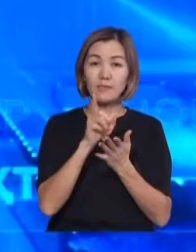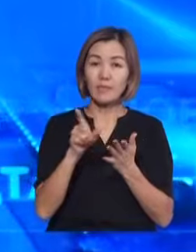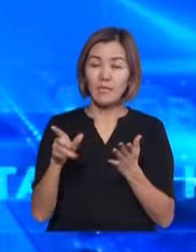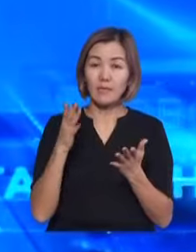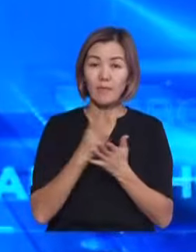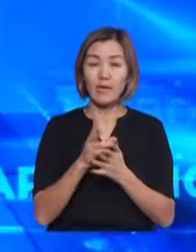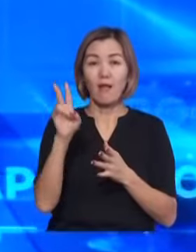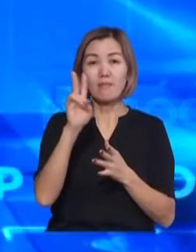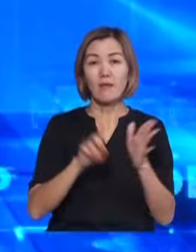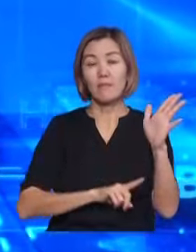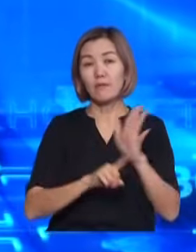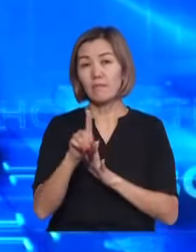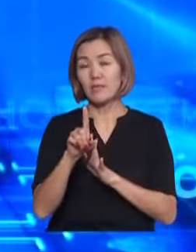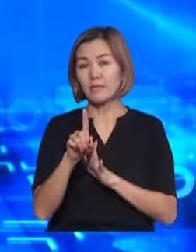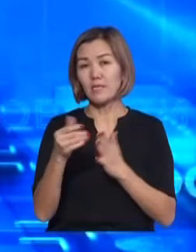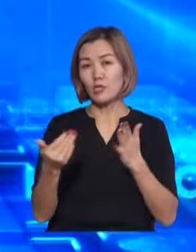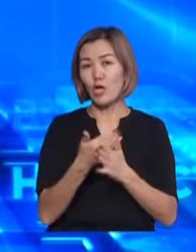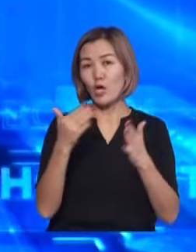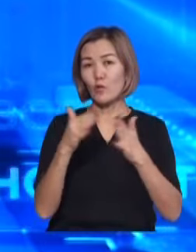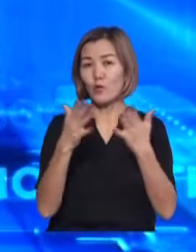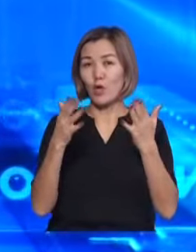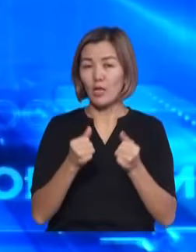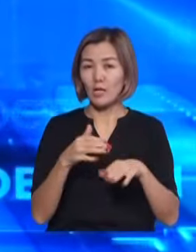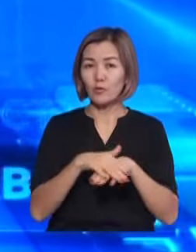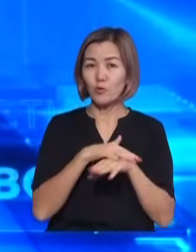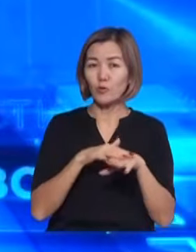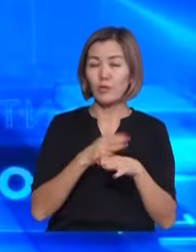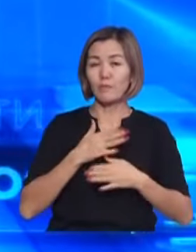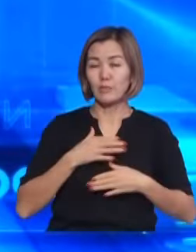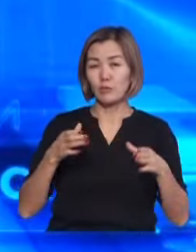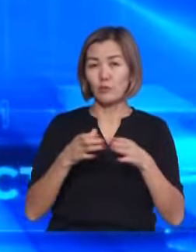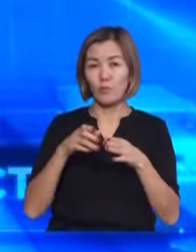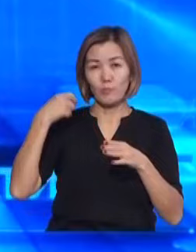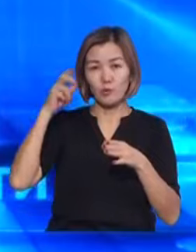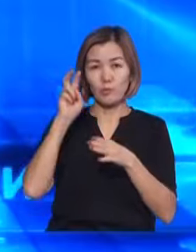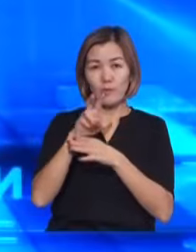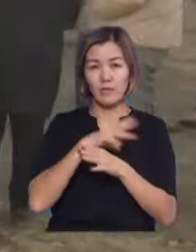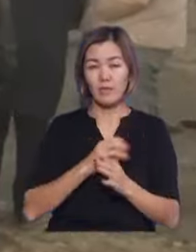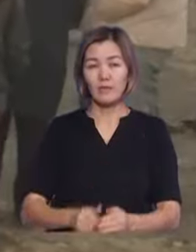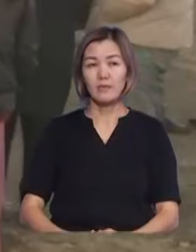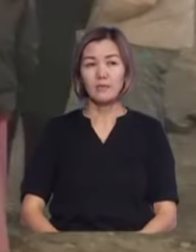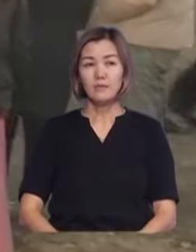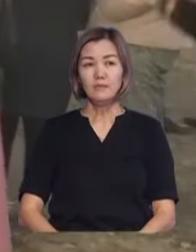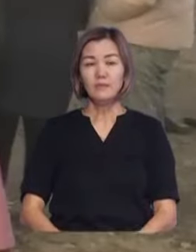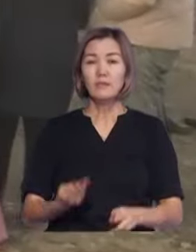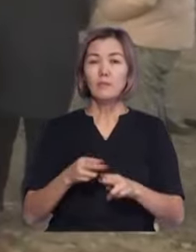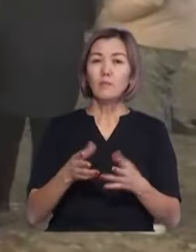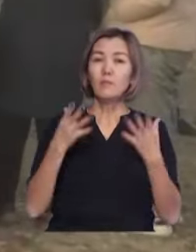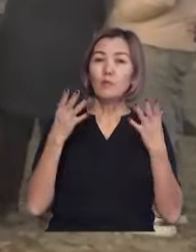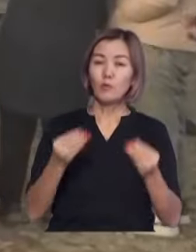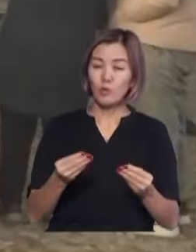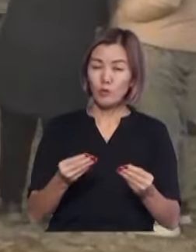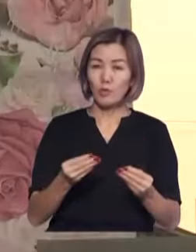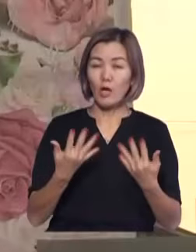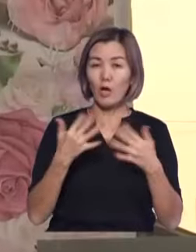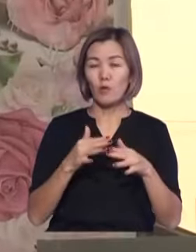бар. Қарашаның басында қарашаңыраққа ие болып жатқан тұрғындар қуанышымен тілшімізде бөлісіп қайтты. Бұл күн кеген тұрғындары